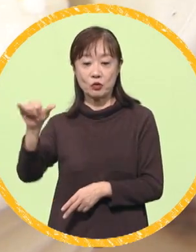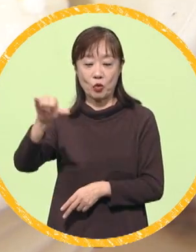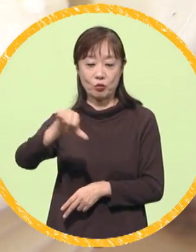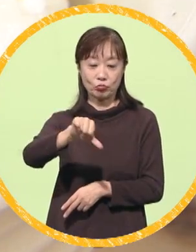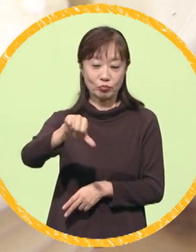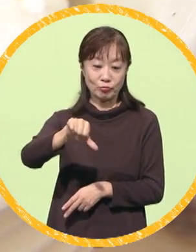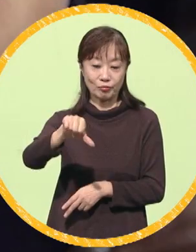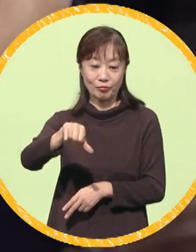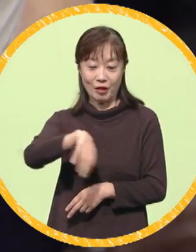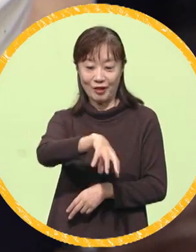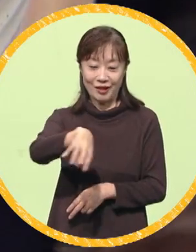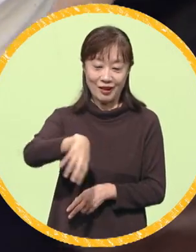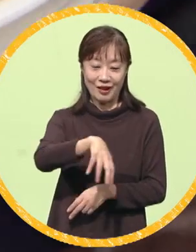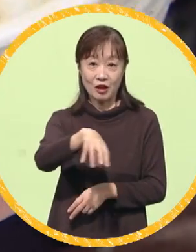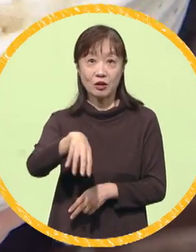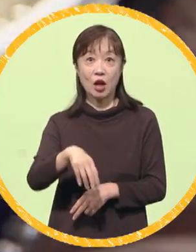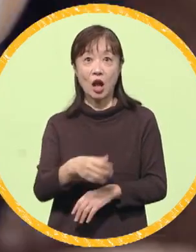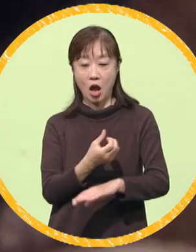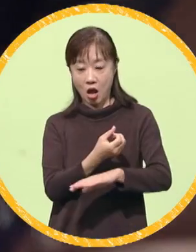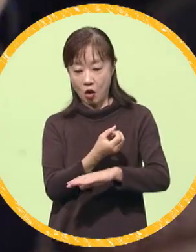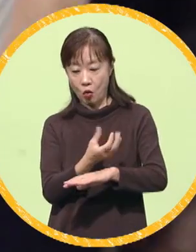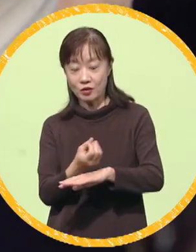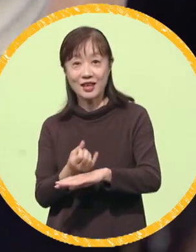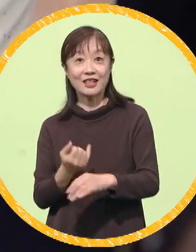していただきます。 宝石みたいですね。